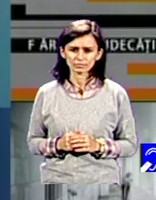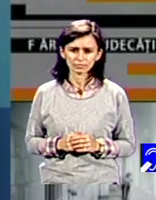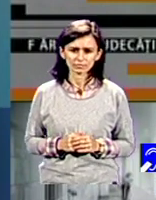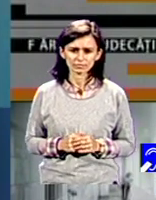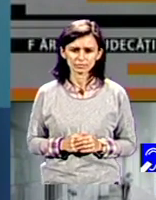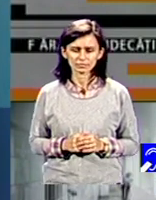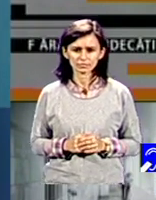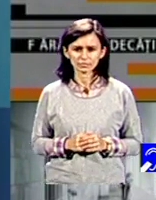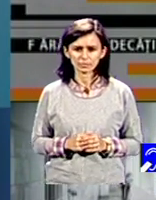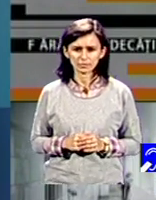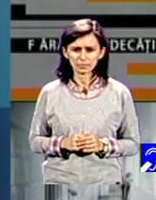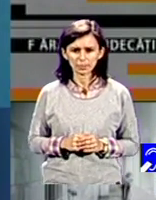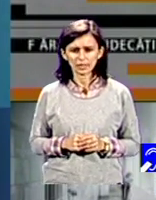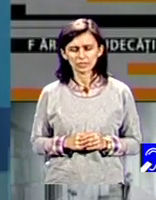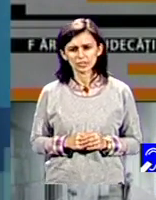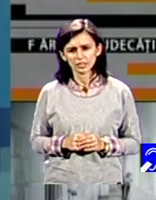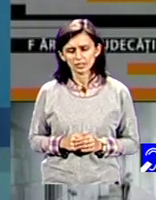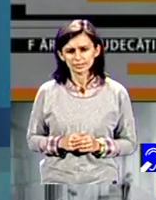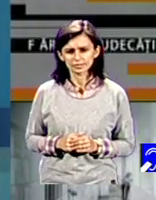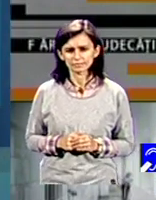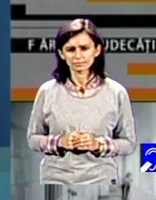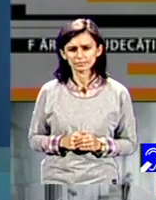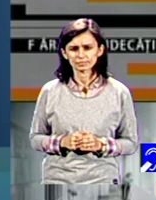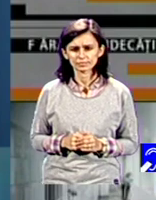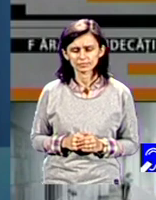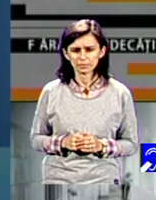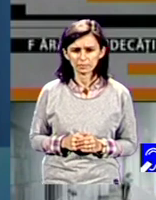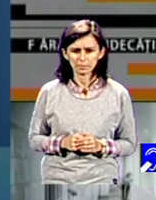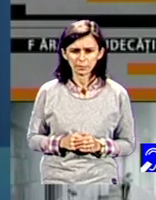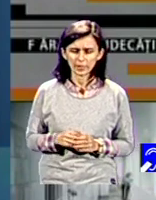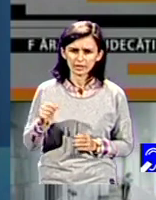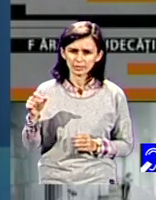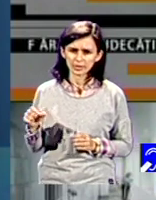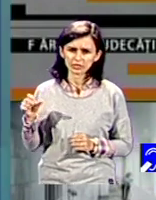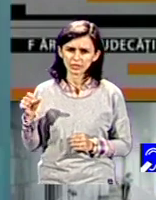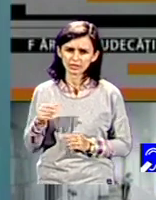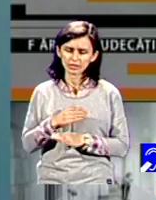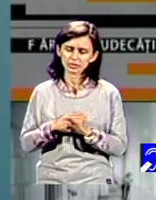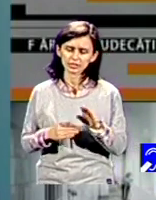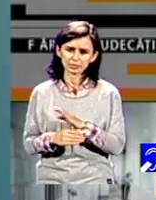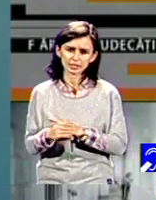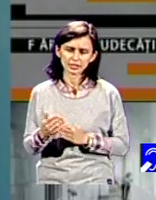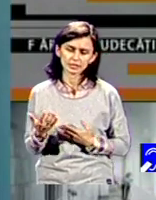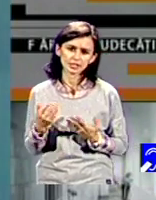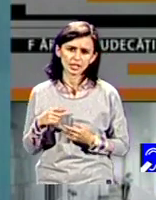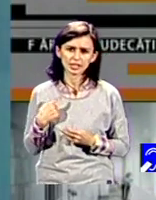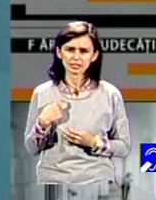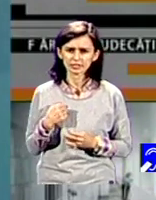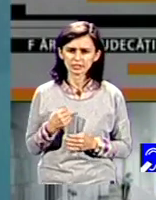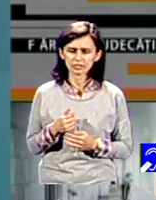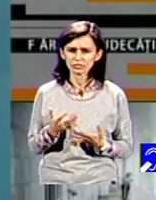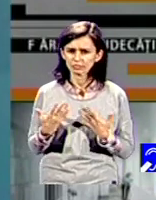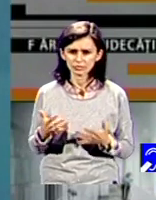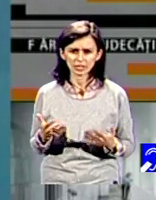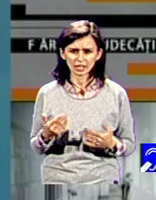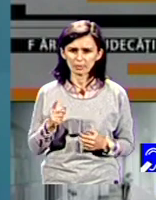în special a persoanelor cu dizabilități Care sunt cele mai bune repede până la urmă pe lângă faptul că nu se bucură